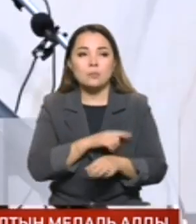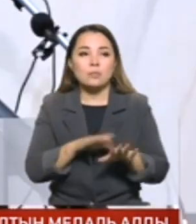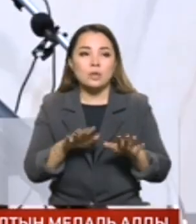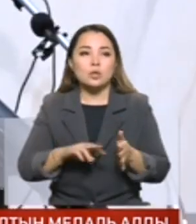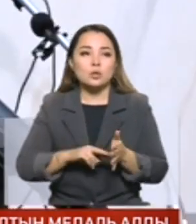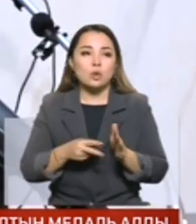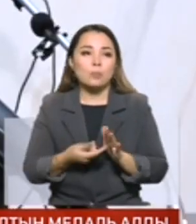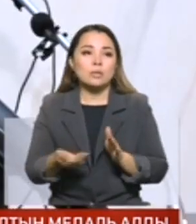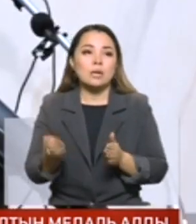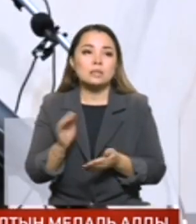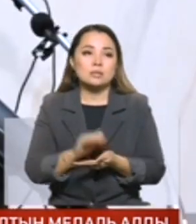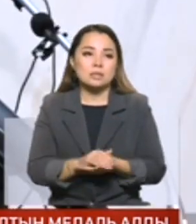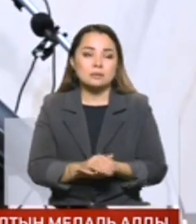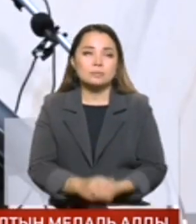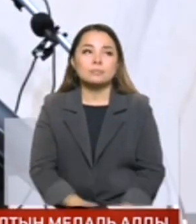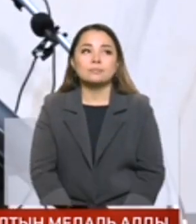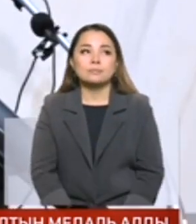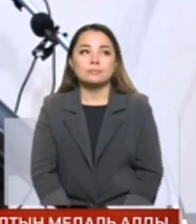амбулаторияның жобасымен танысты.